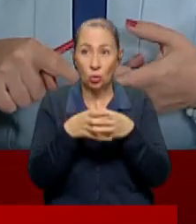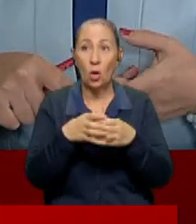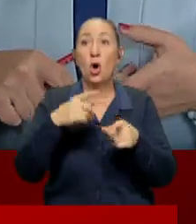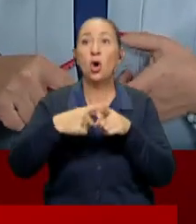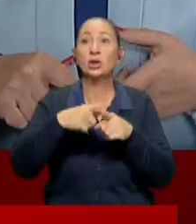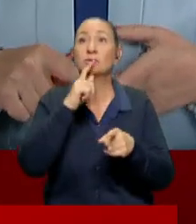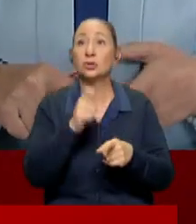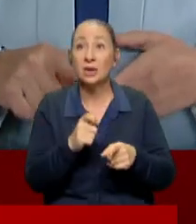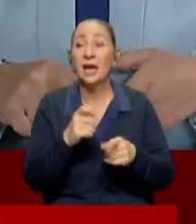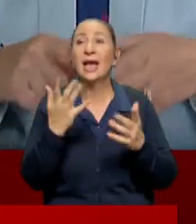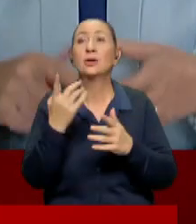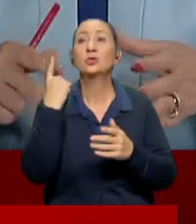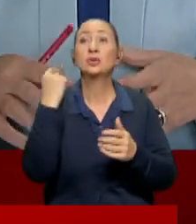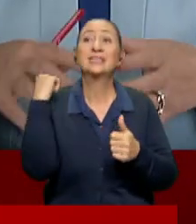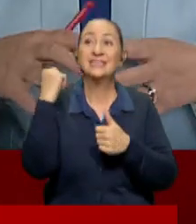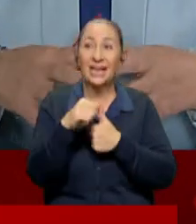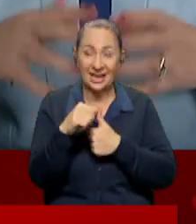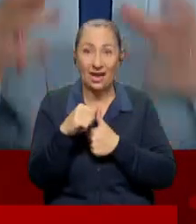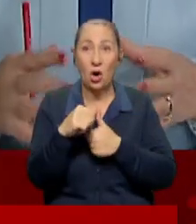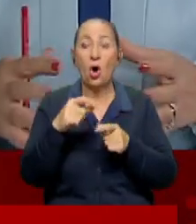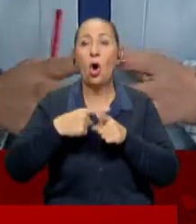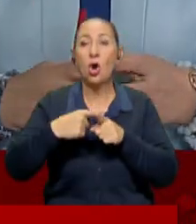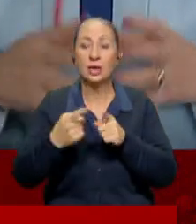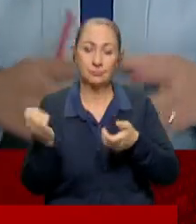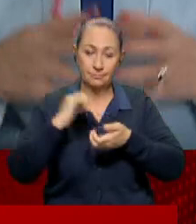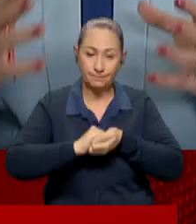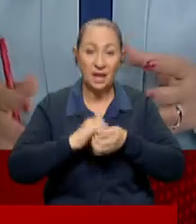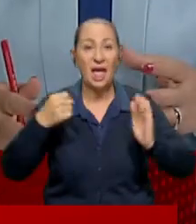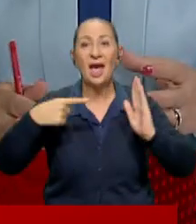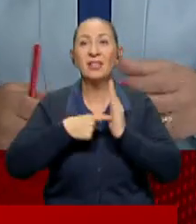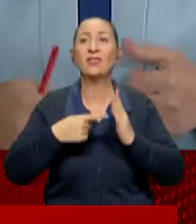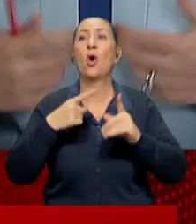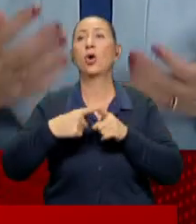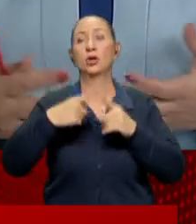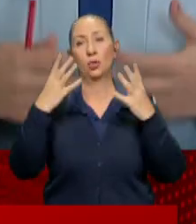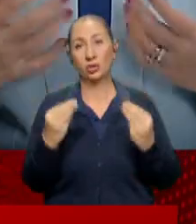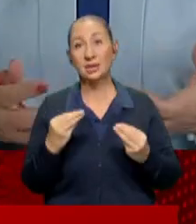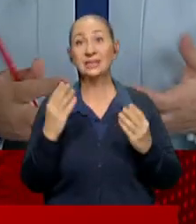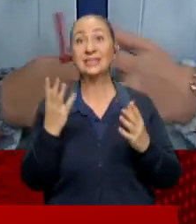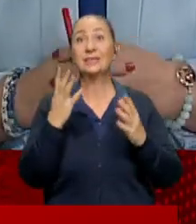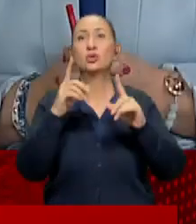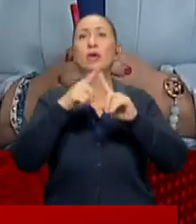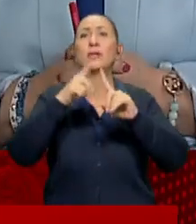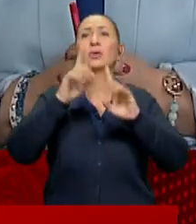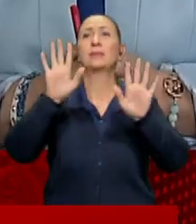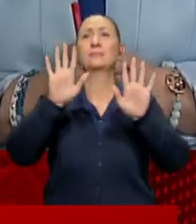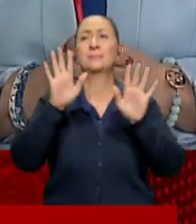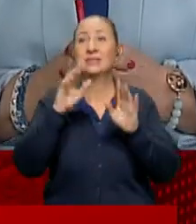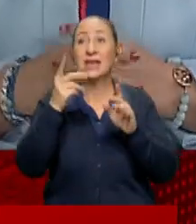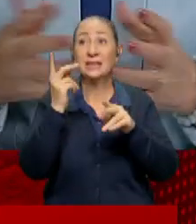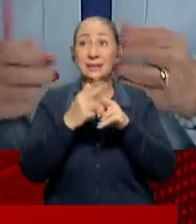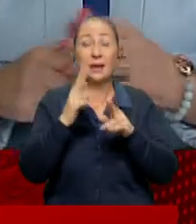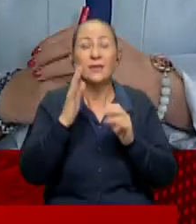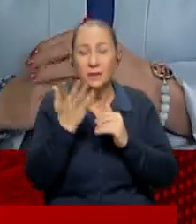ortak taahhütler. Yani dün tekrar ortaklaştılar, hedeflerde ortaklaştılar ve daha hızlı bir sürecin...